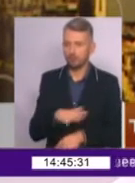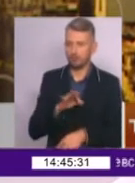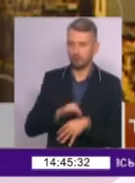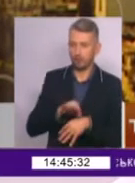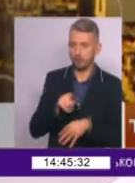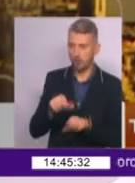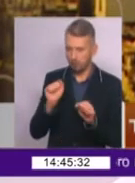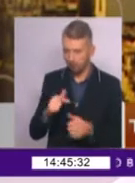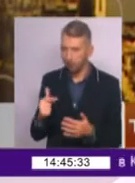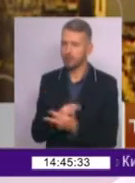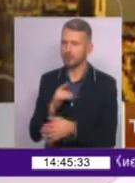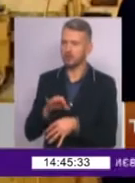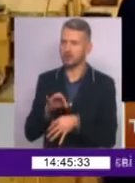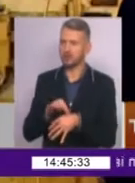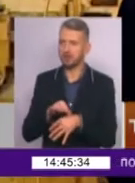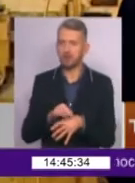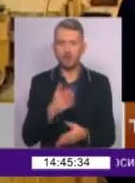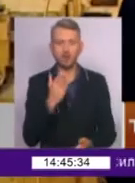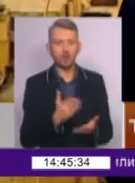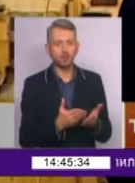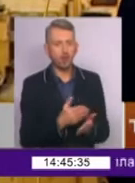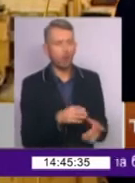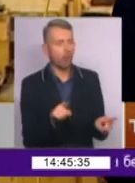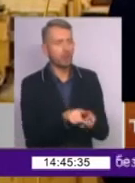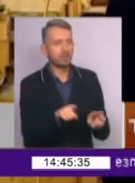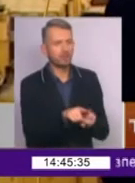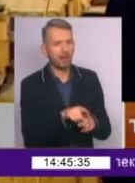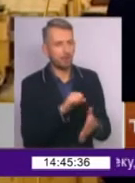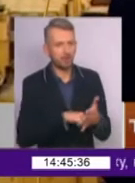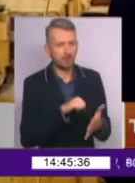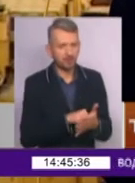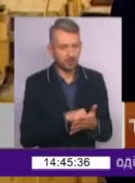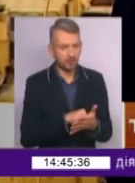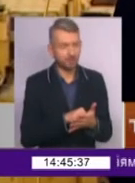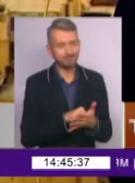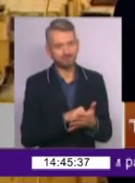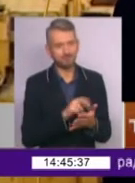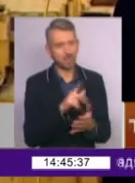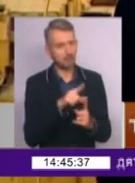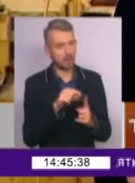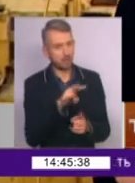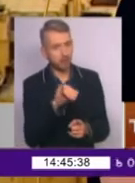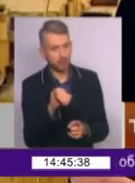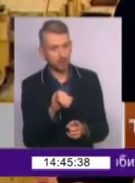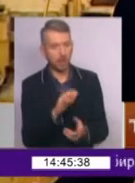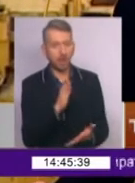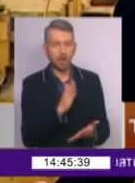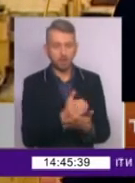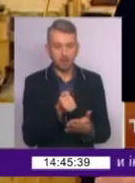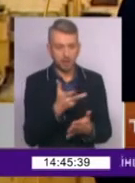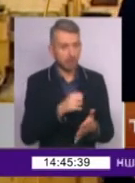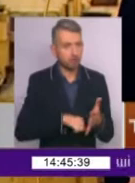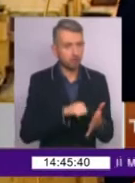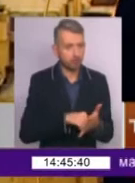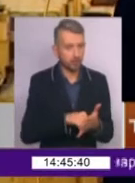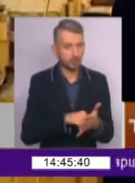вона захворіти ще? Якщо одним і тим самим збудником, то, як правило, ні. Але існують вже декілька збудників, в